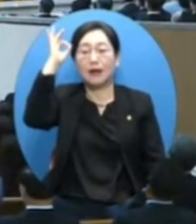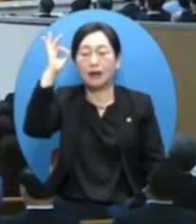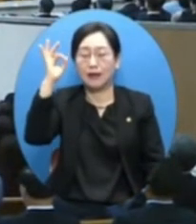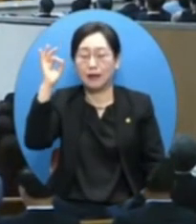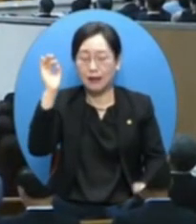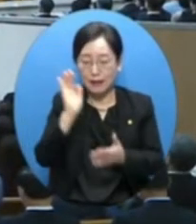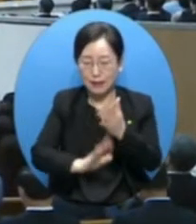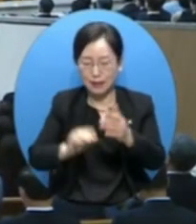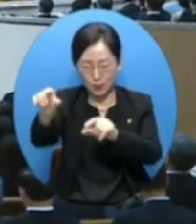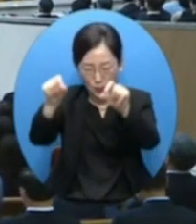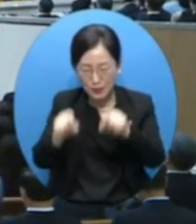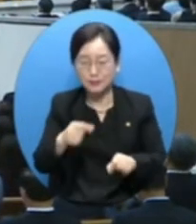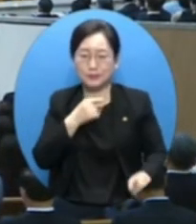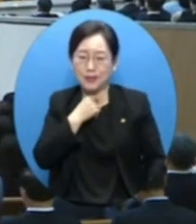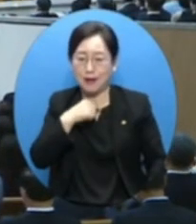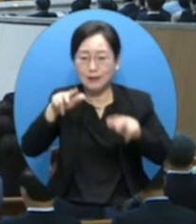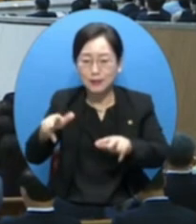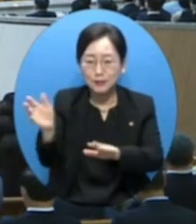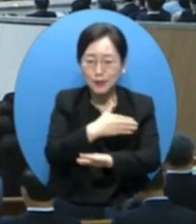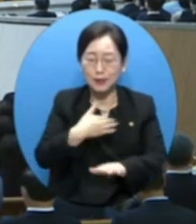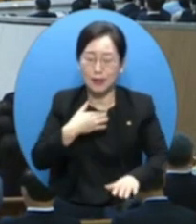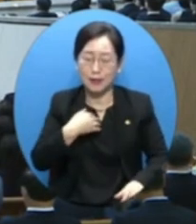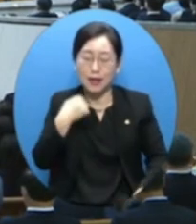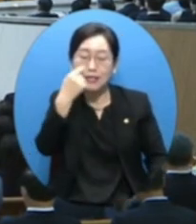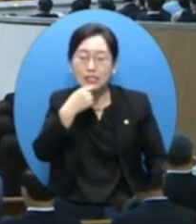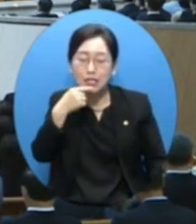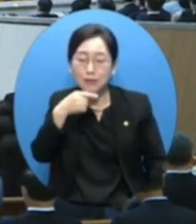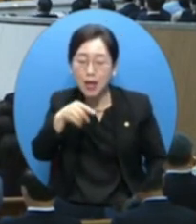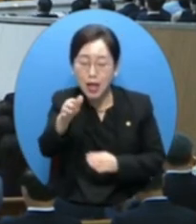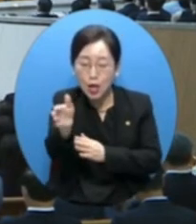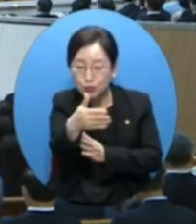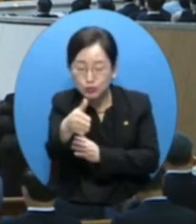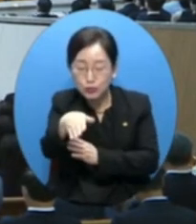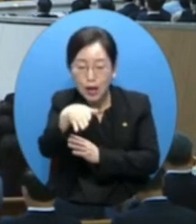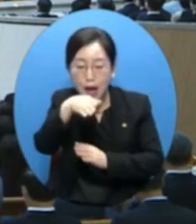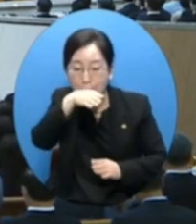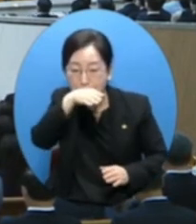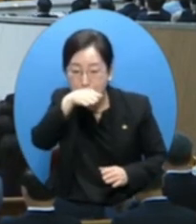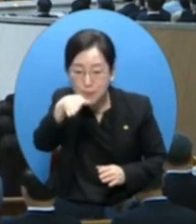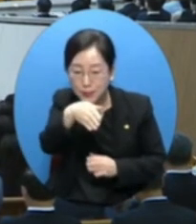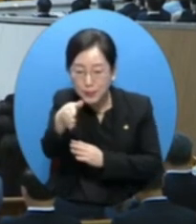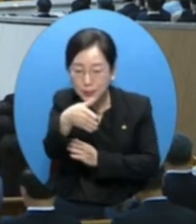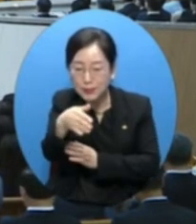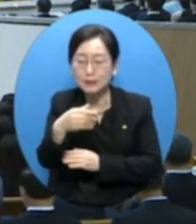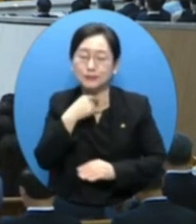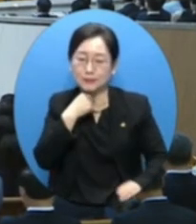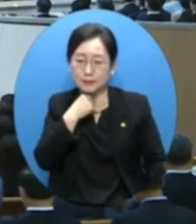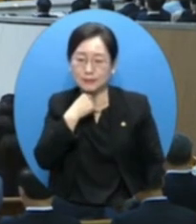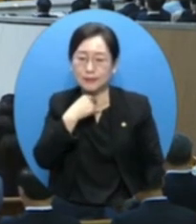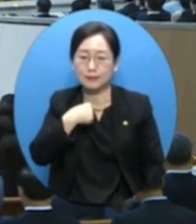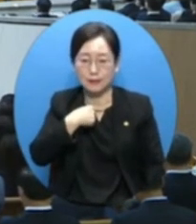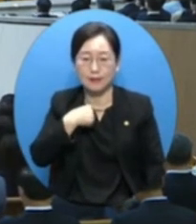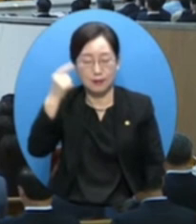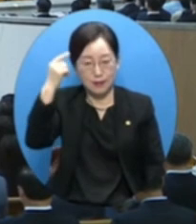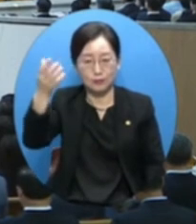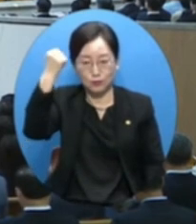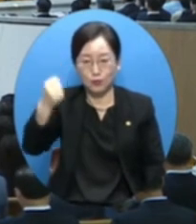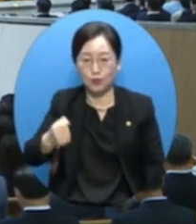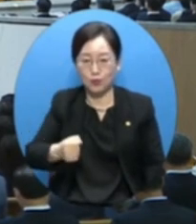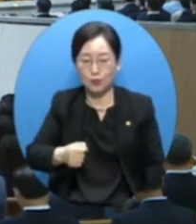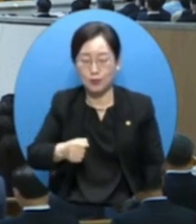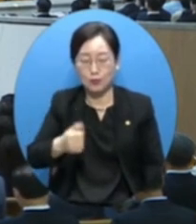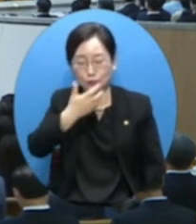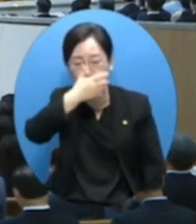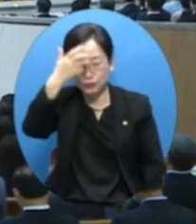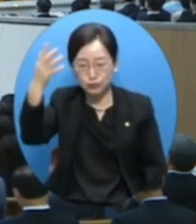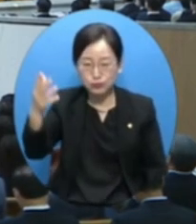그때부터 꿈을 가졌습니다. 이제 나는 입에 붓을 물고 그림을 그릴 것이다. 그리고 나서 그는 구족화가의 꿈을